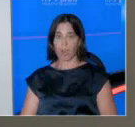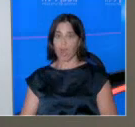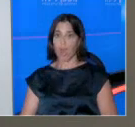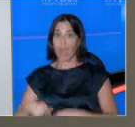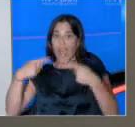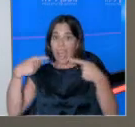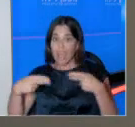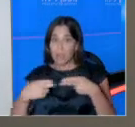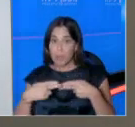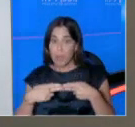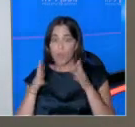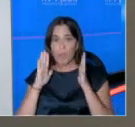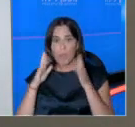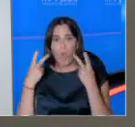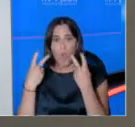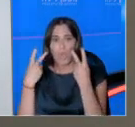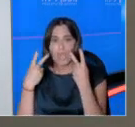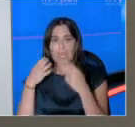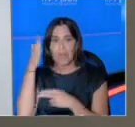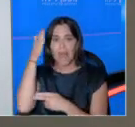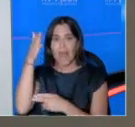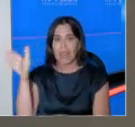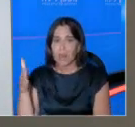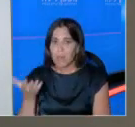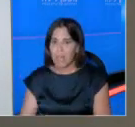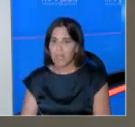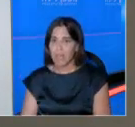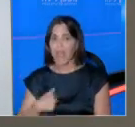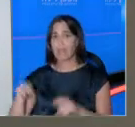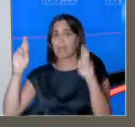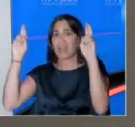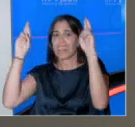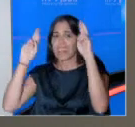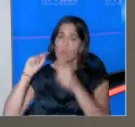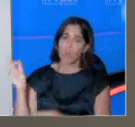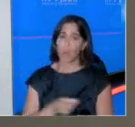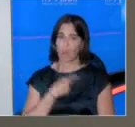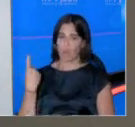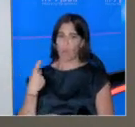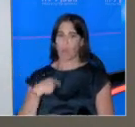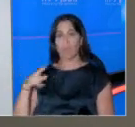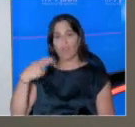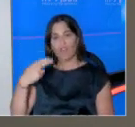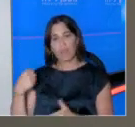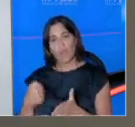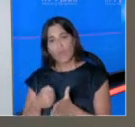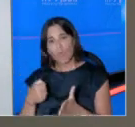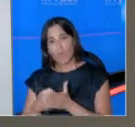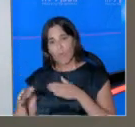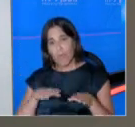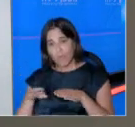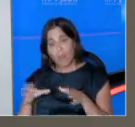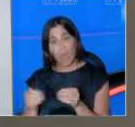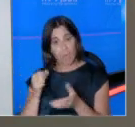הימים הקרובים יהיו מאוד קריטיים לעתיד המדינה שלנו. אני מחזיק אצבעות לכולנו. שתהיה לנו סוף סוף ממשלה